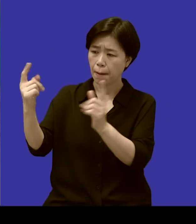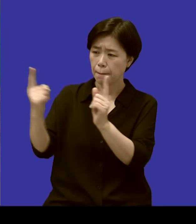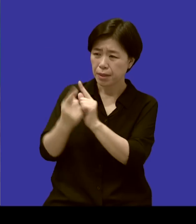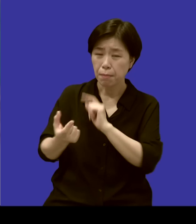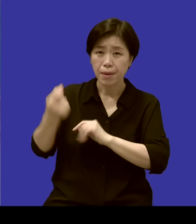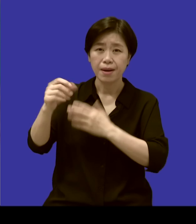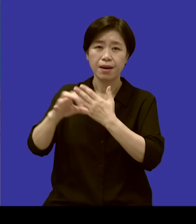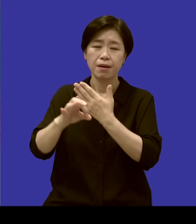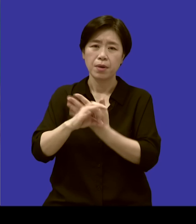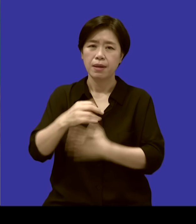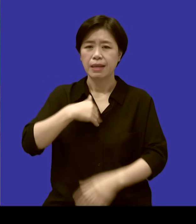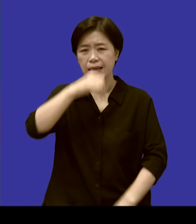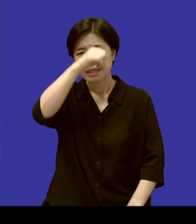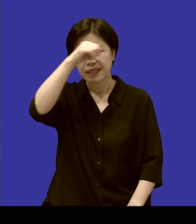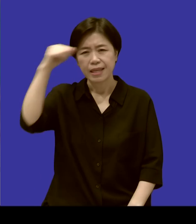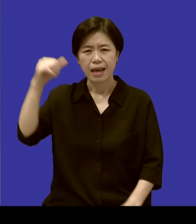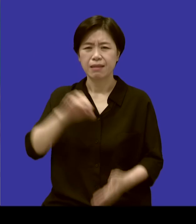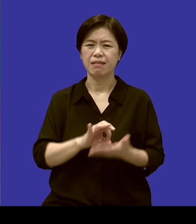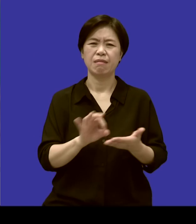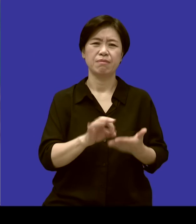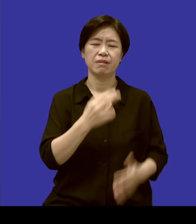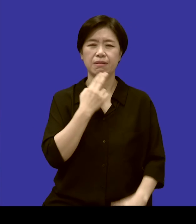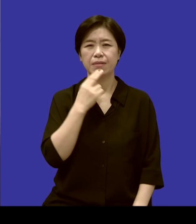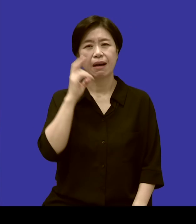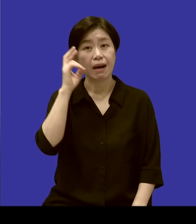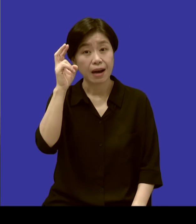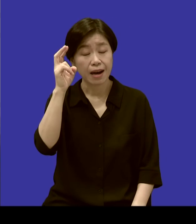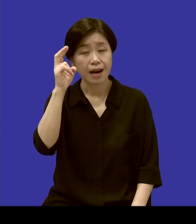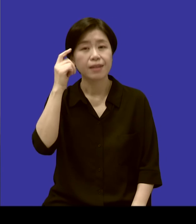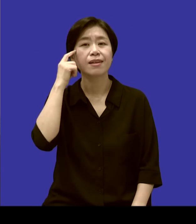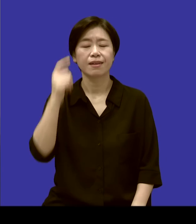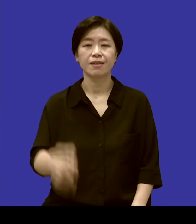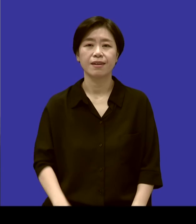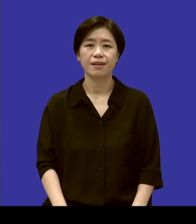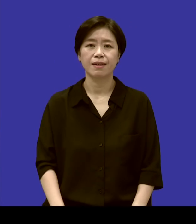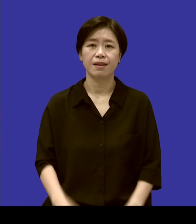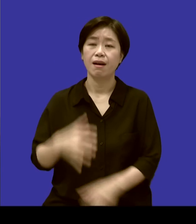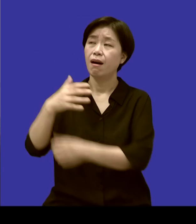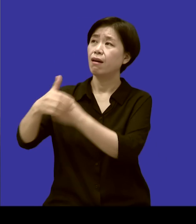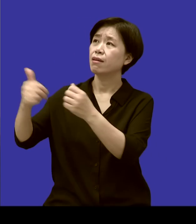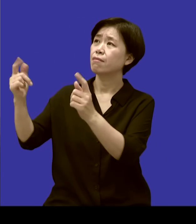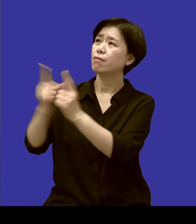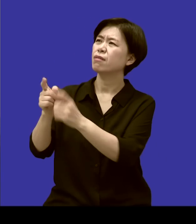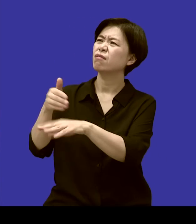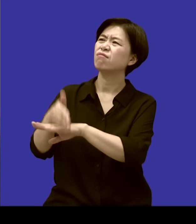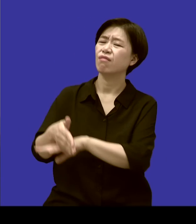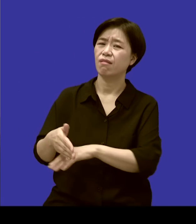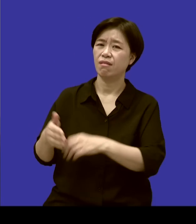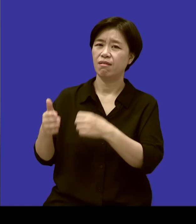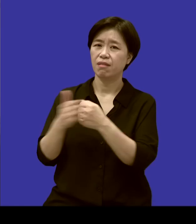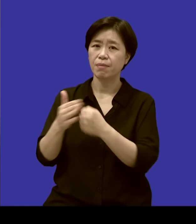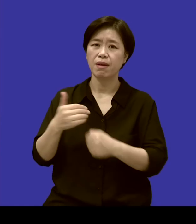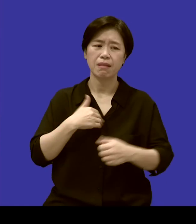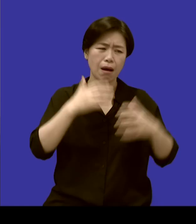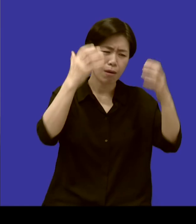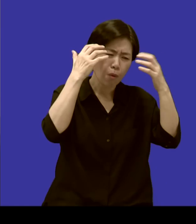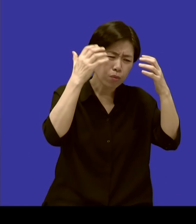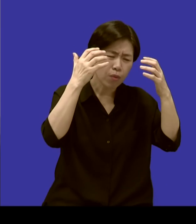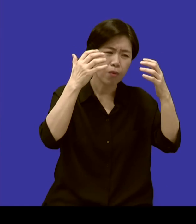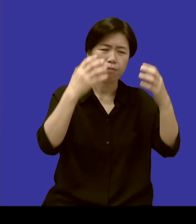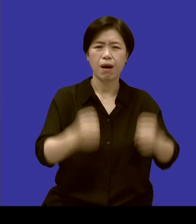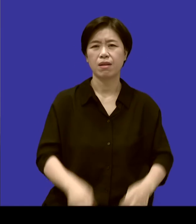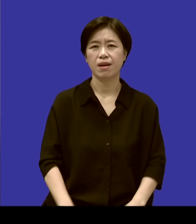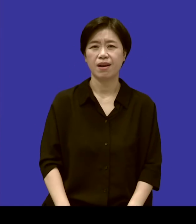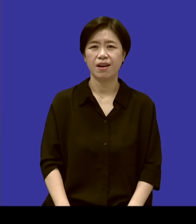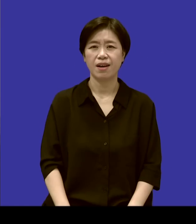텐데 이런 기도를 하기 시작했어요. 하나님. 네. 하나님, 저는 너무 늦게 만났어요. 그만큼 네가